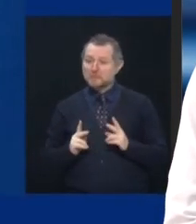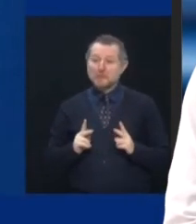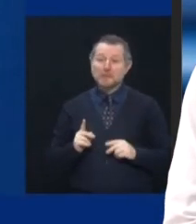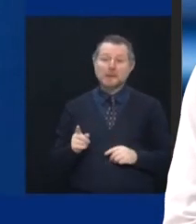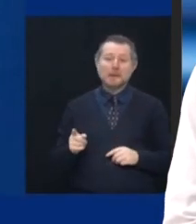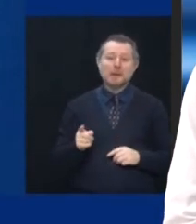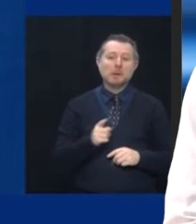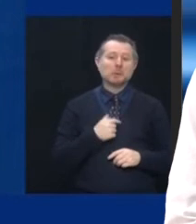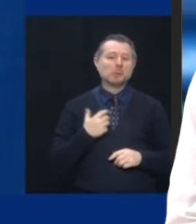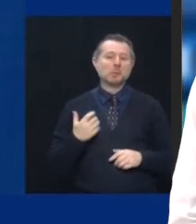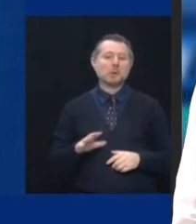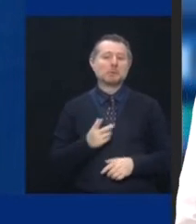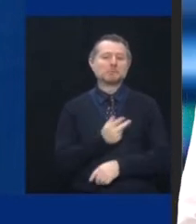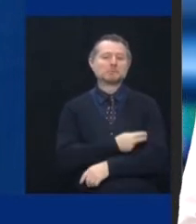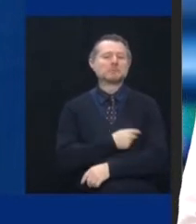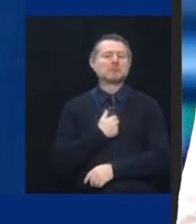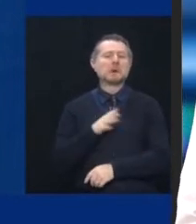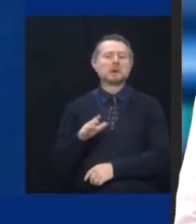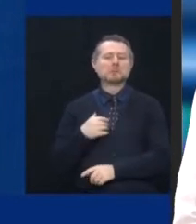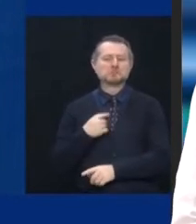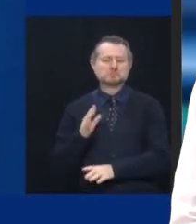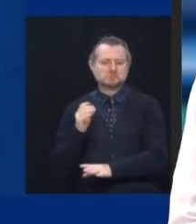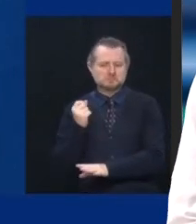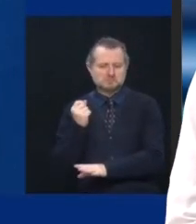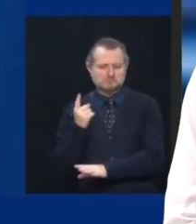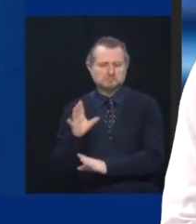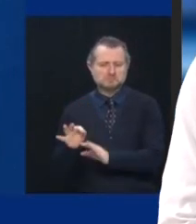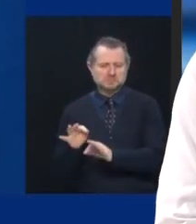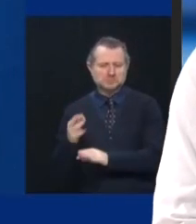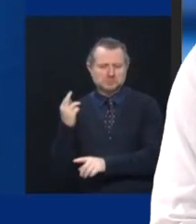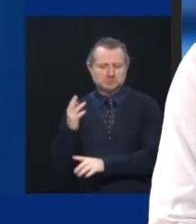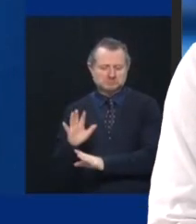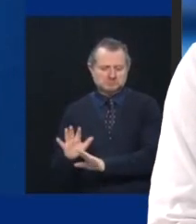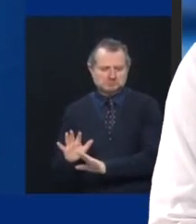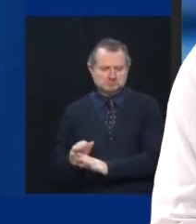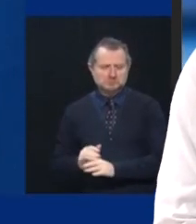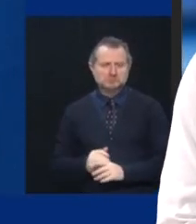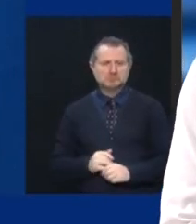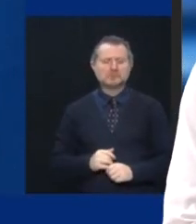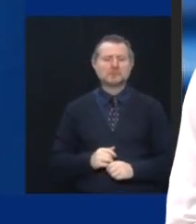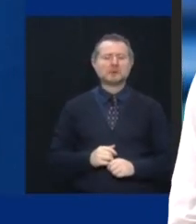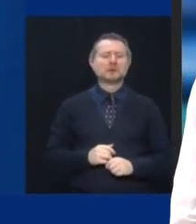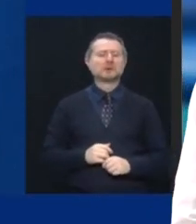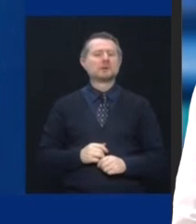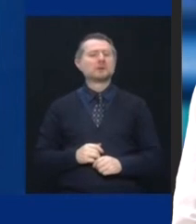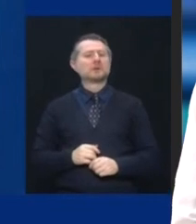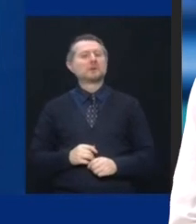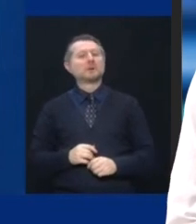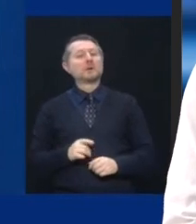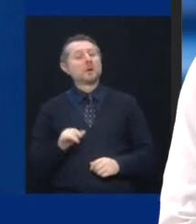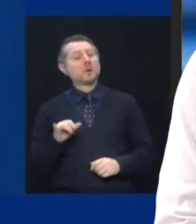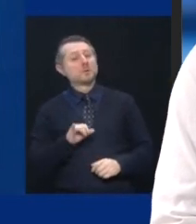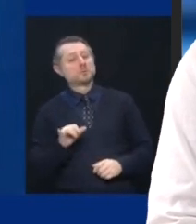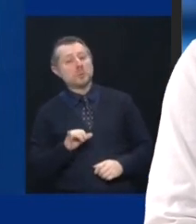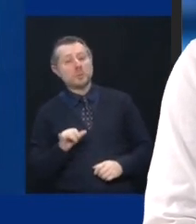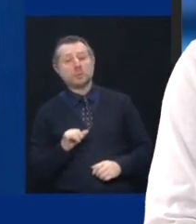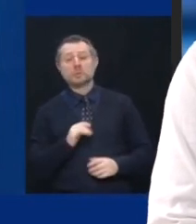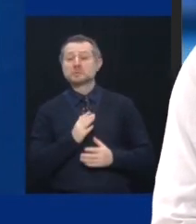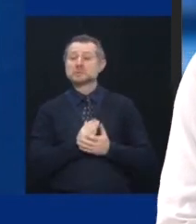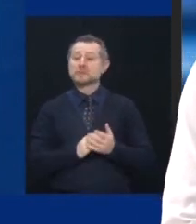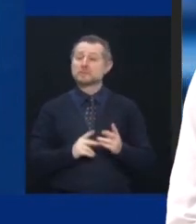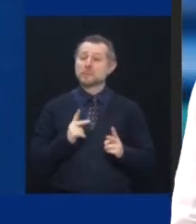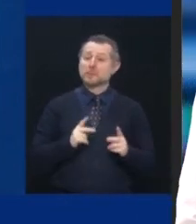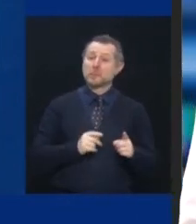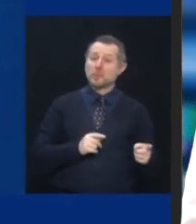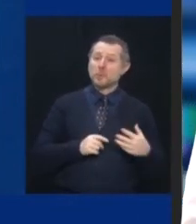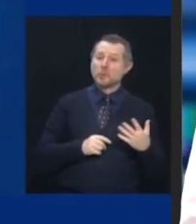欺诈行为，但不太可能是最后一起，几乎可以肯定会有人试图欺诈政府。他上周签署行政命令，